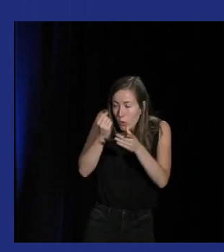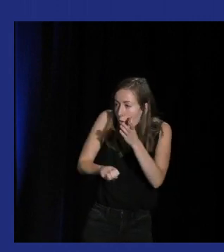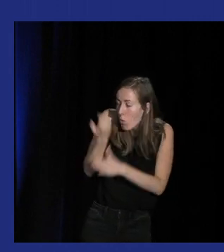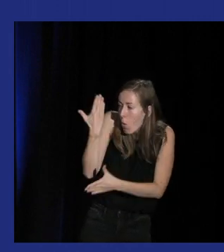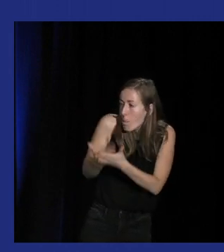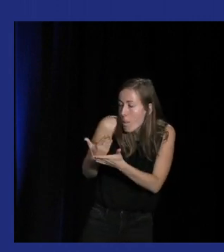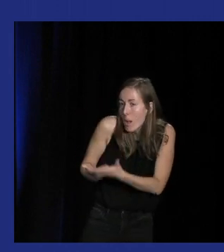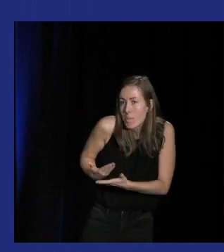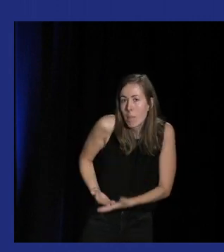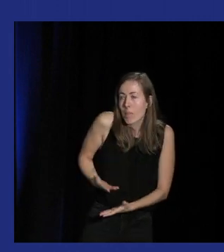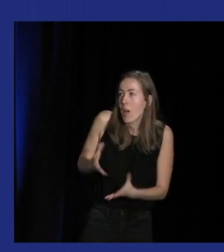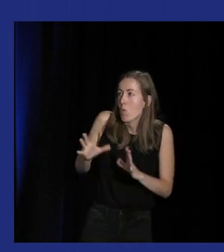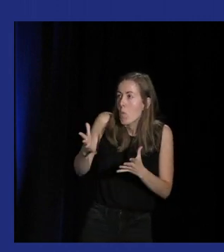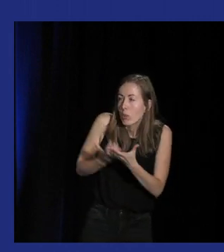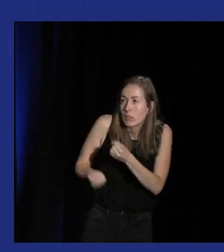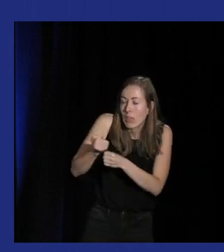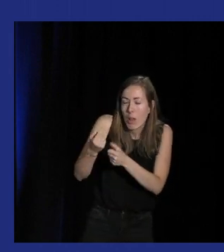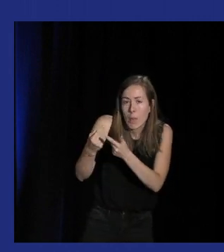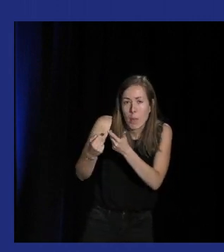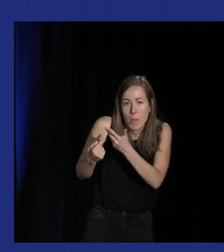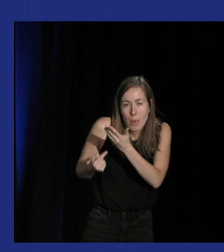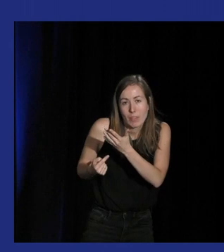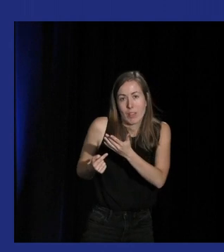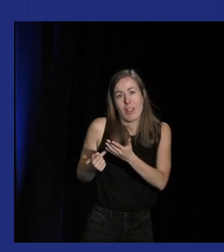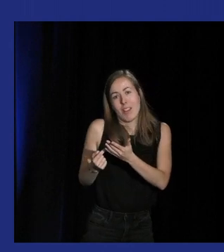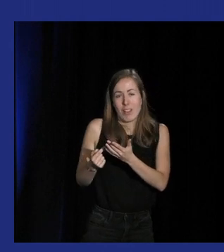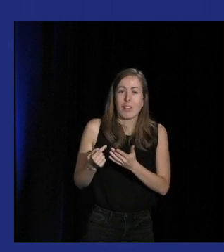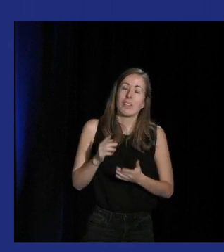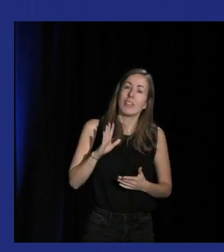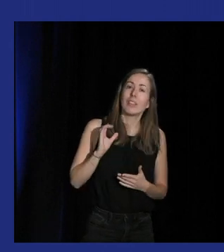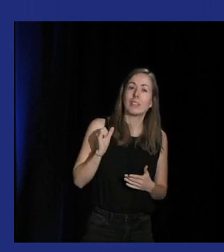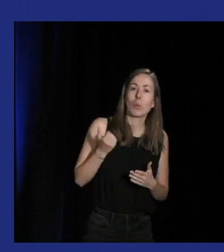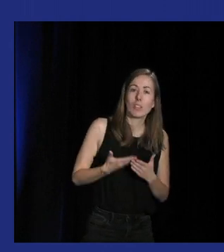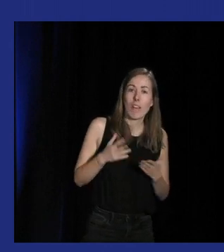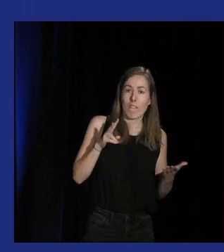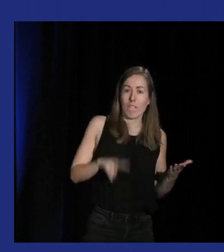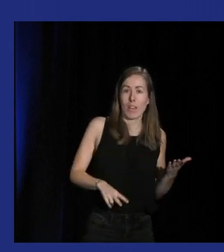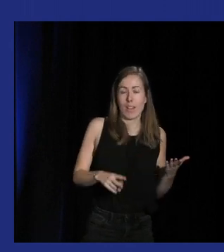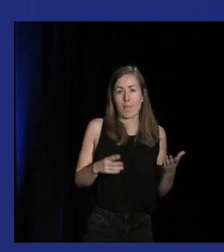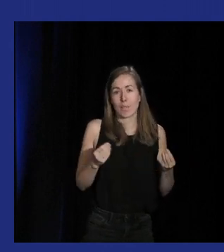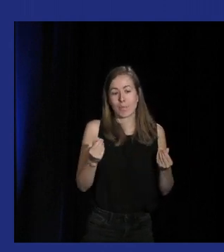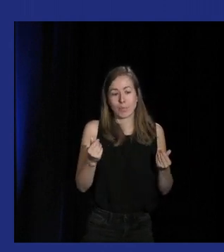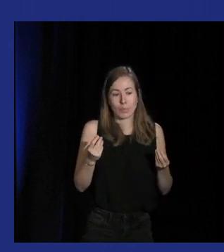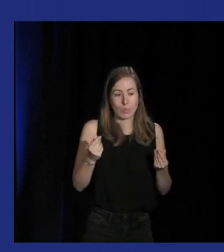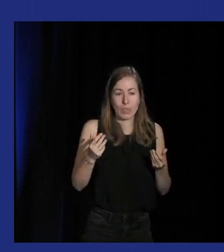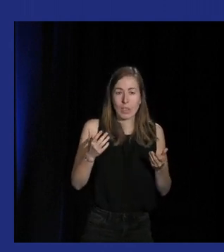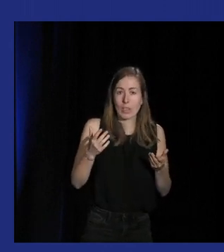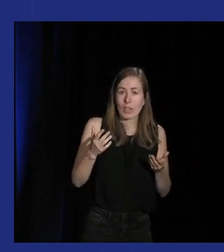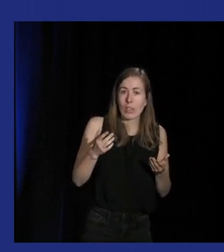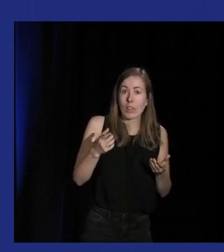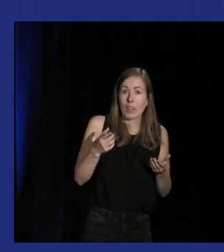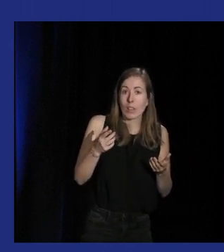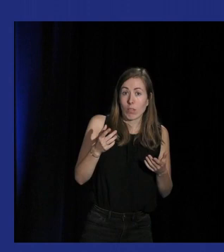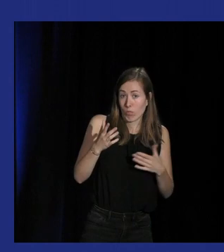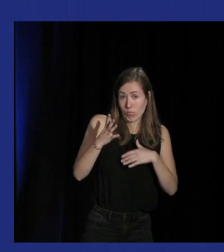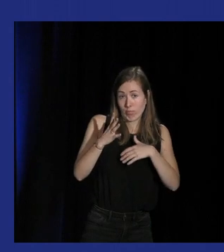de de créer et c'est vrai que à slow club c'est pas mal parce qu'on enfin en fait on faisait tous les tous les métiers du